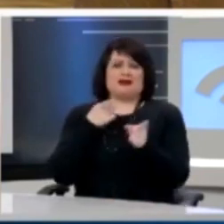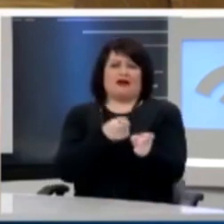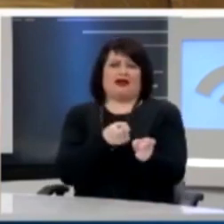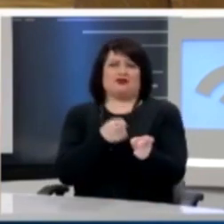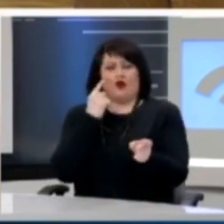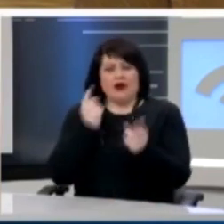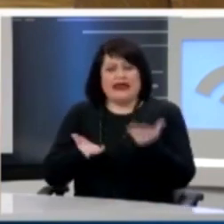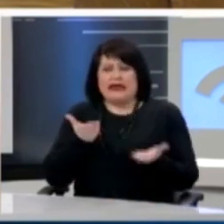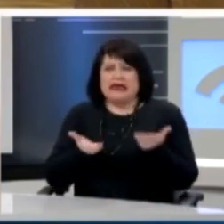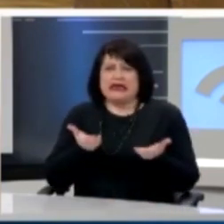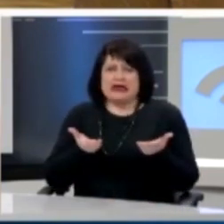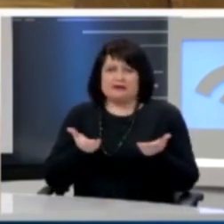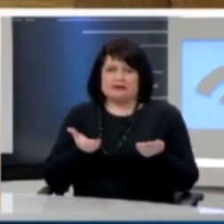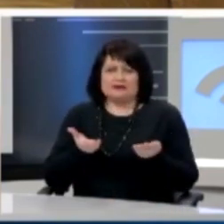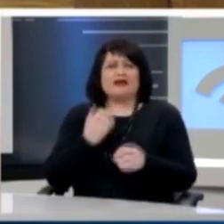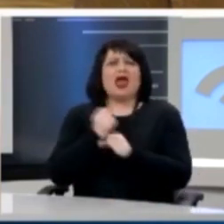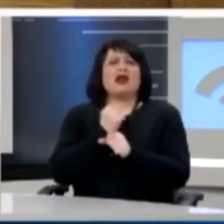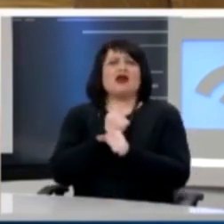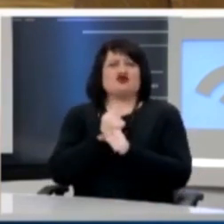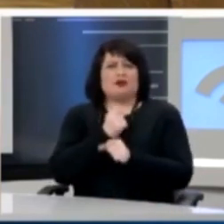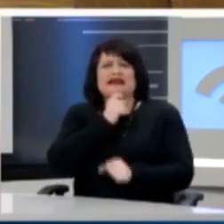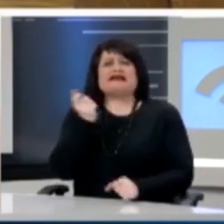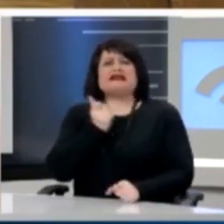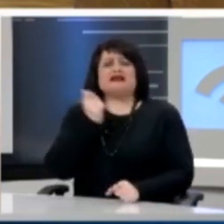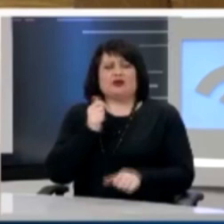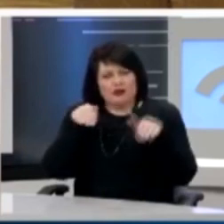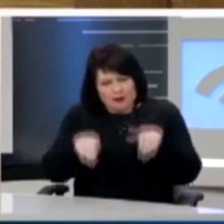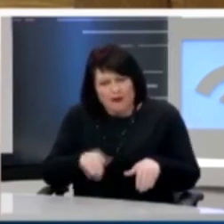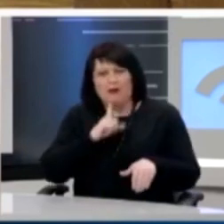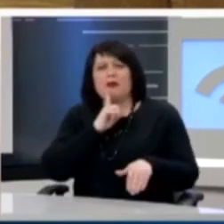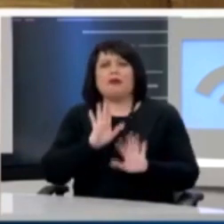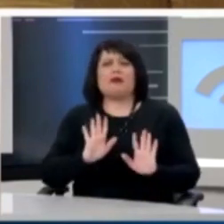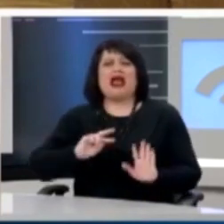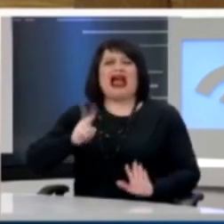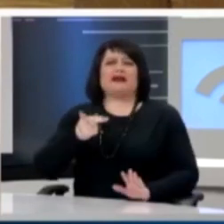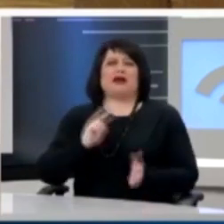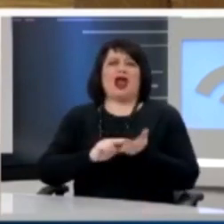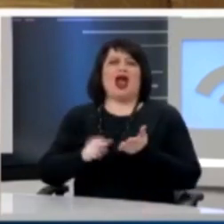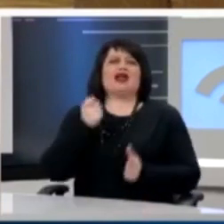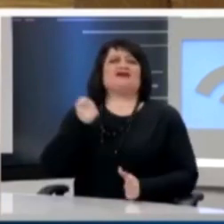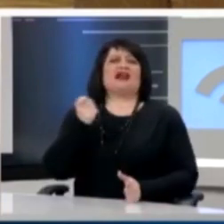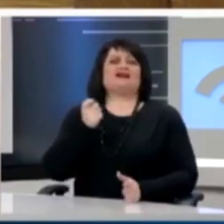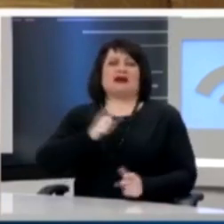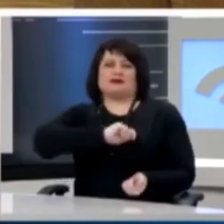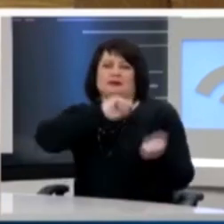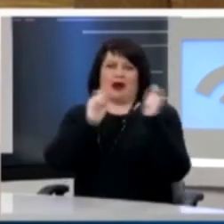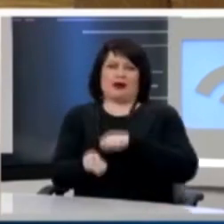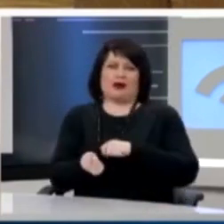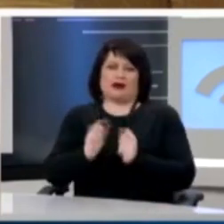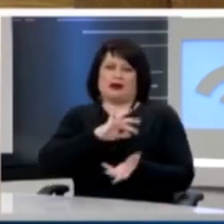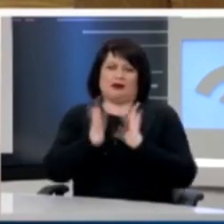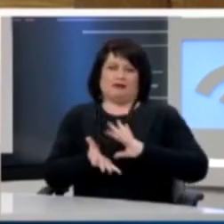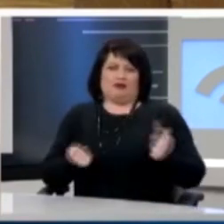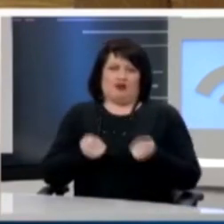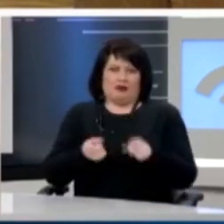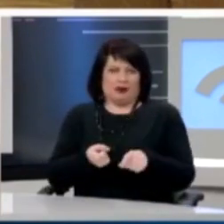εκβιαστικά διλήμματα την υποταγή των εργαζομένων και των συνταξιούχων στις αντιασφαλιστικές ανατροπές που